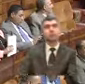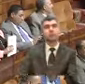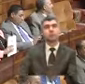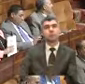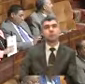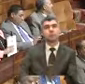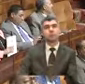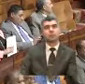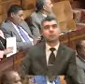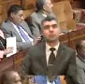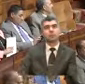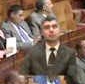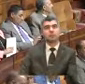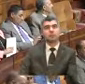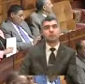ديال